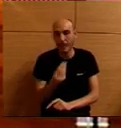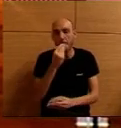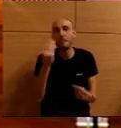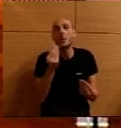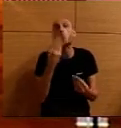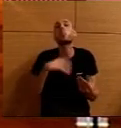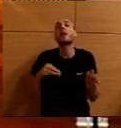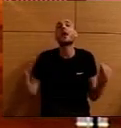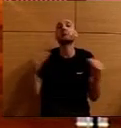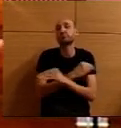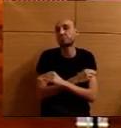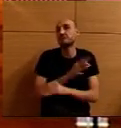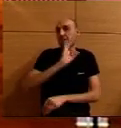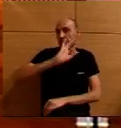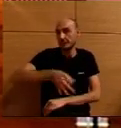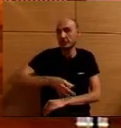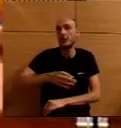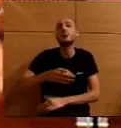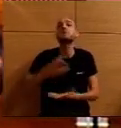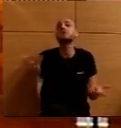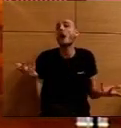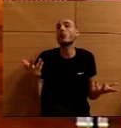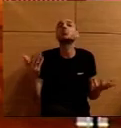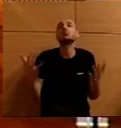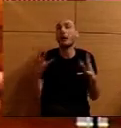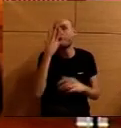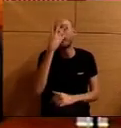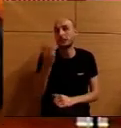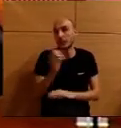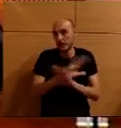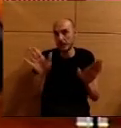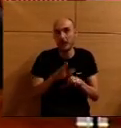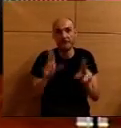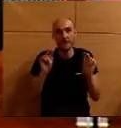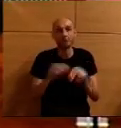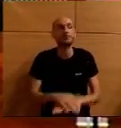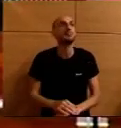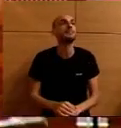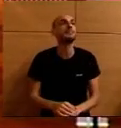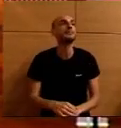en desacord, com jo estic en desacord moltes vegades de coses que se diuen, i ja està.